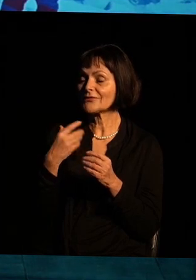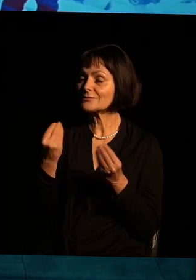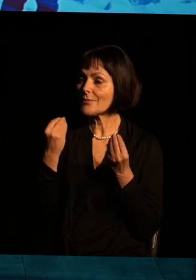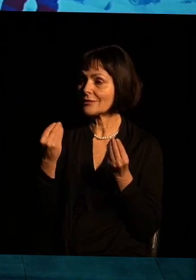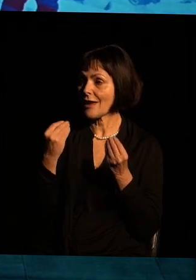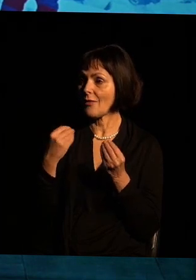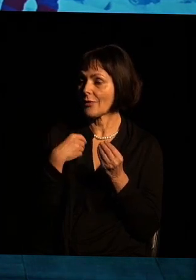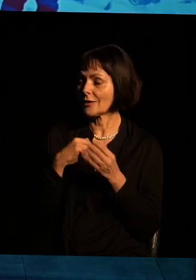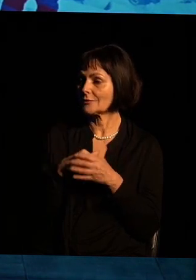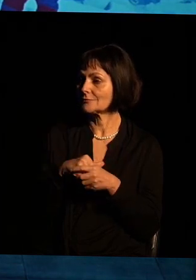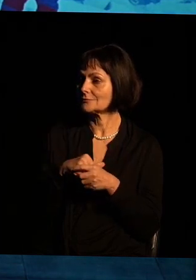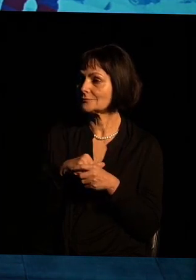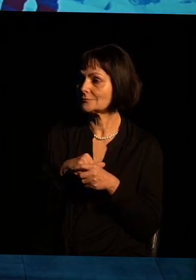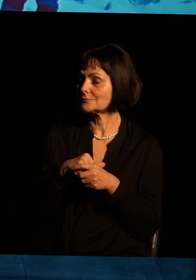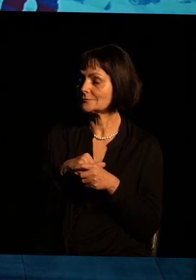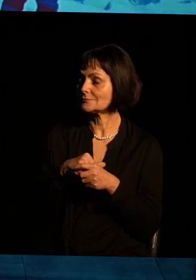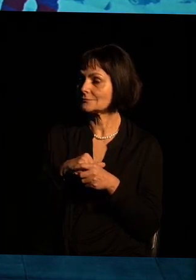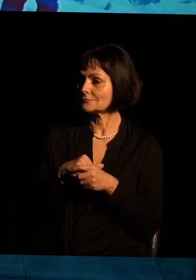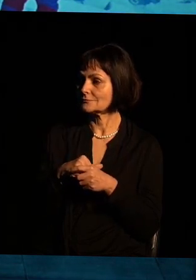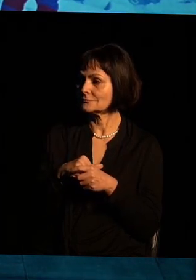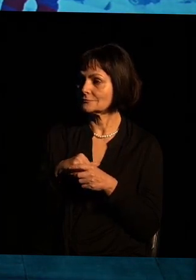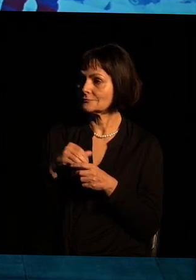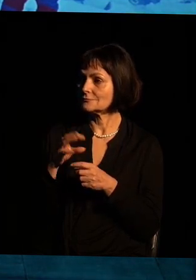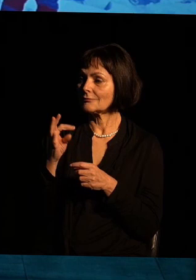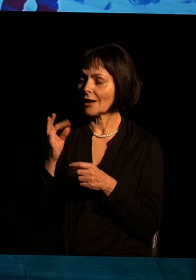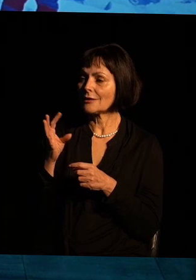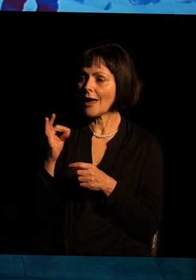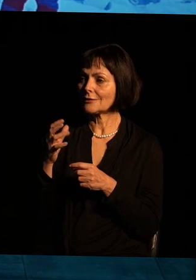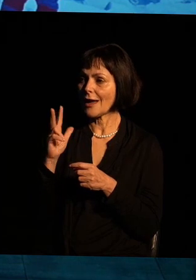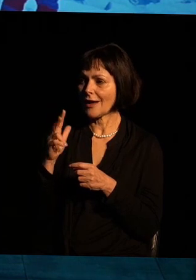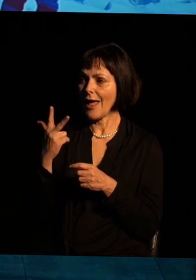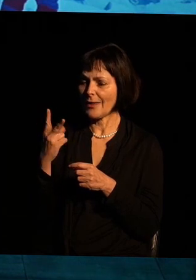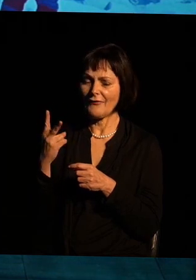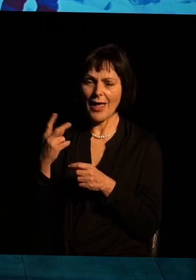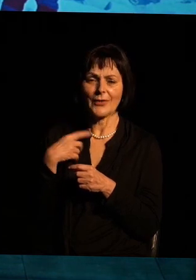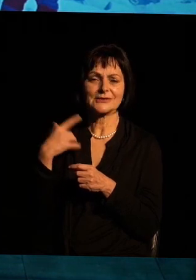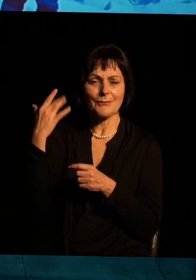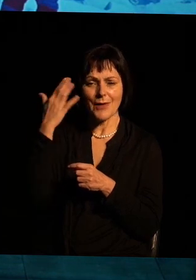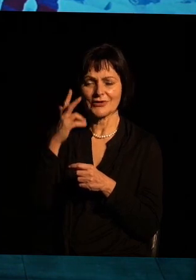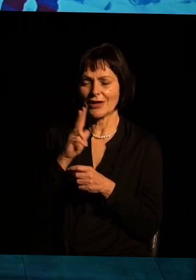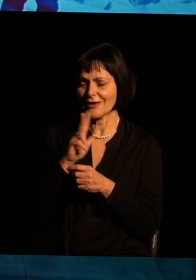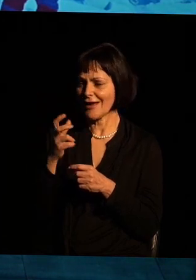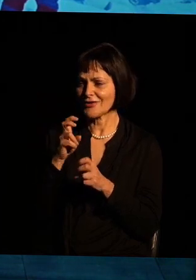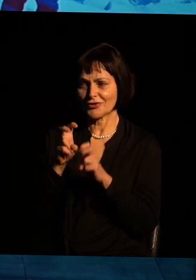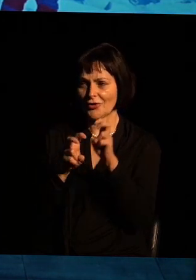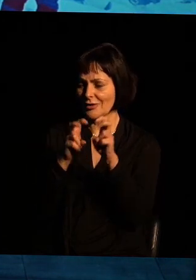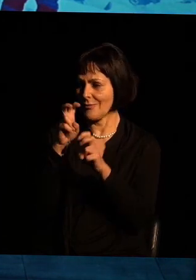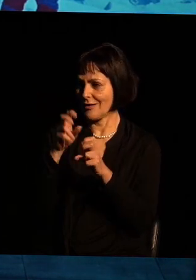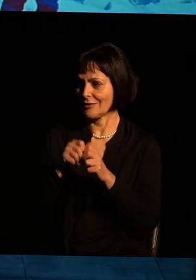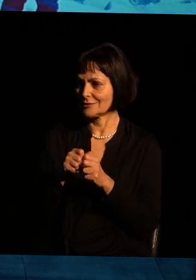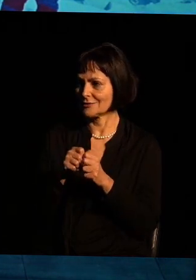najmniej tego twojego top three. No tak. K2 to wiadomo, że to jest marzenie każdego himalaisty,